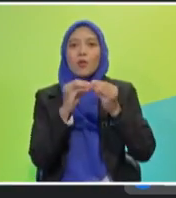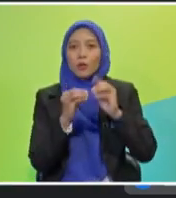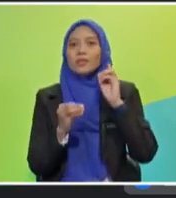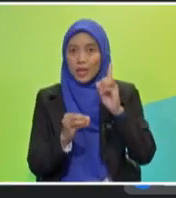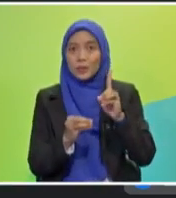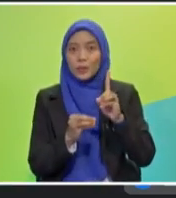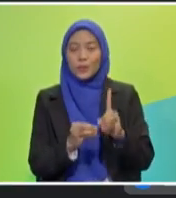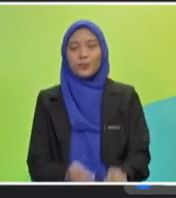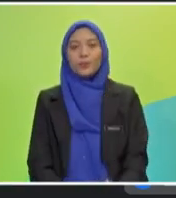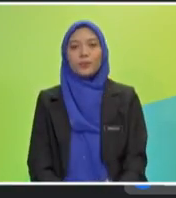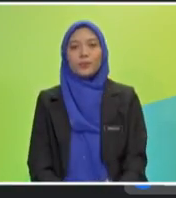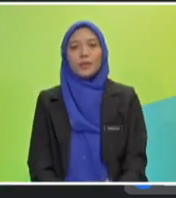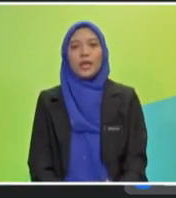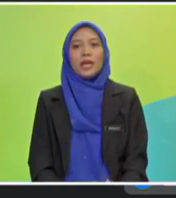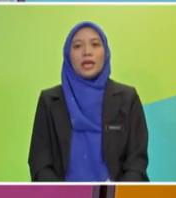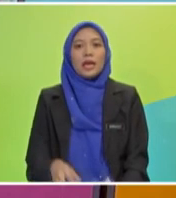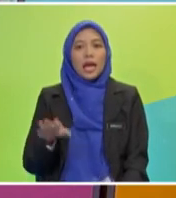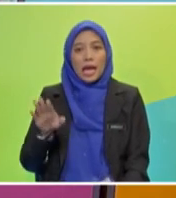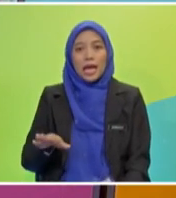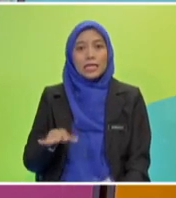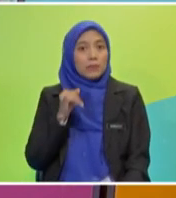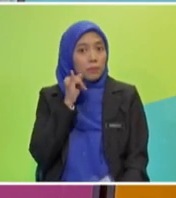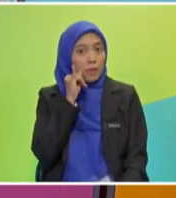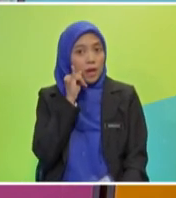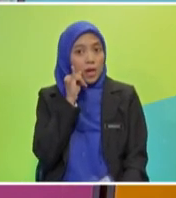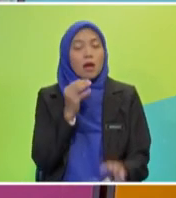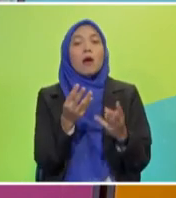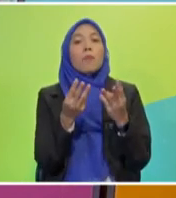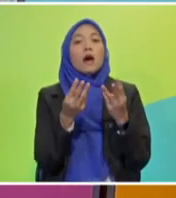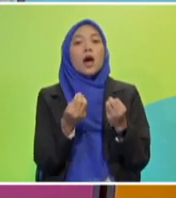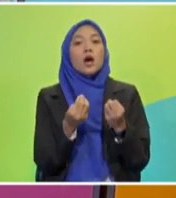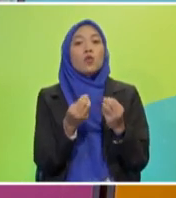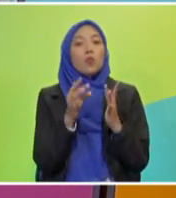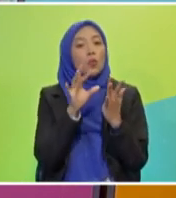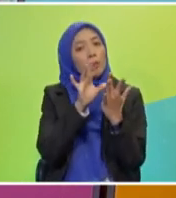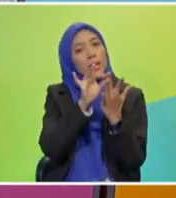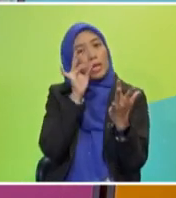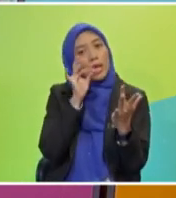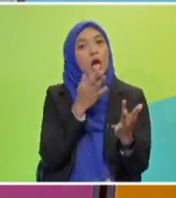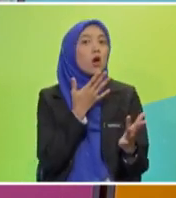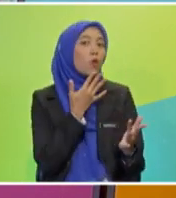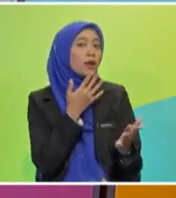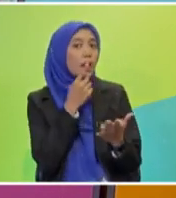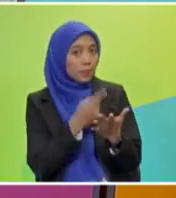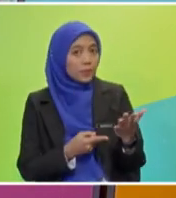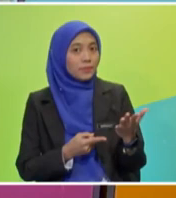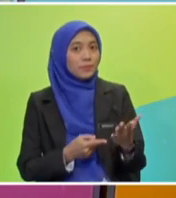dengan Iman. Baiklah adik Iman. Awak mahu buku warna apa?